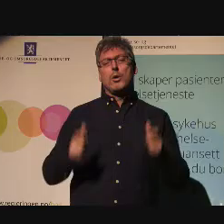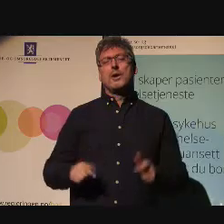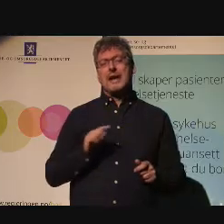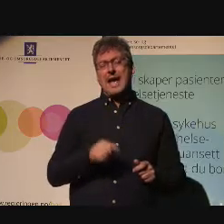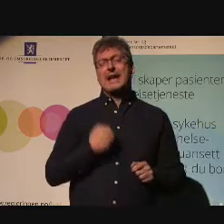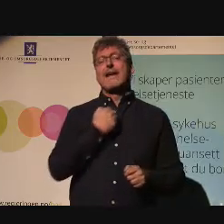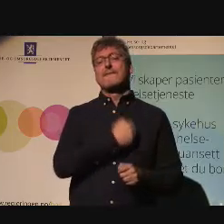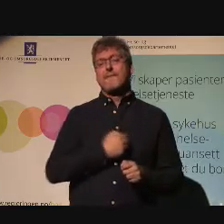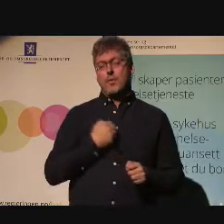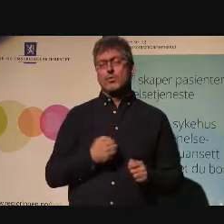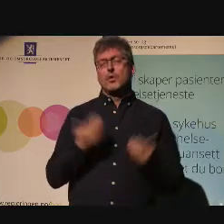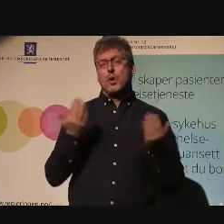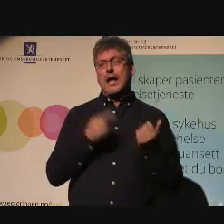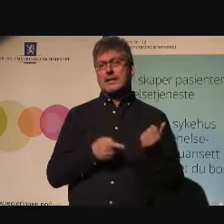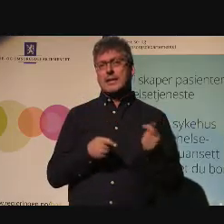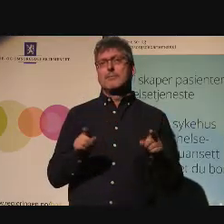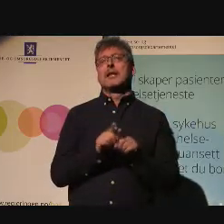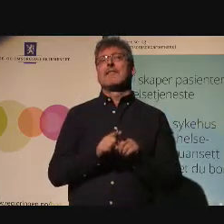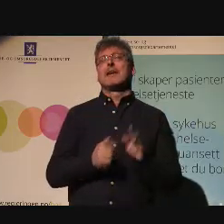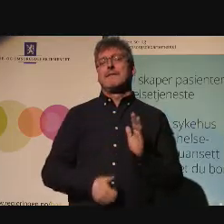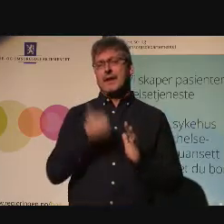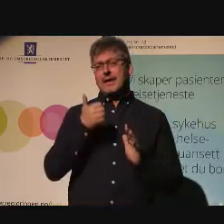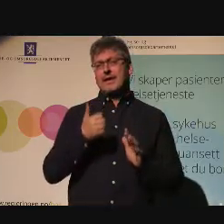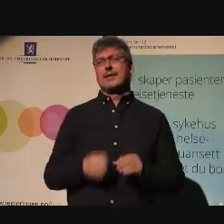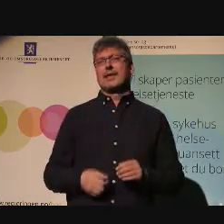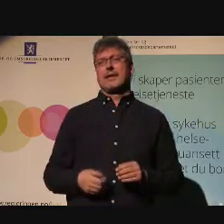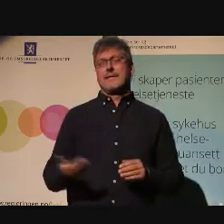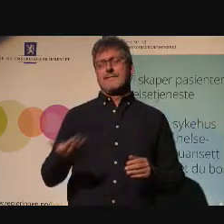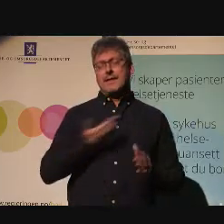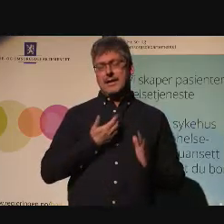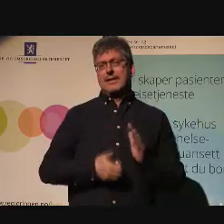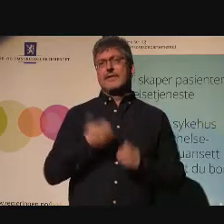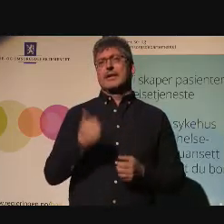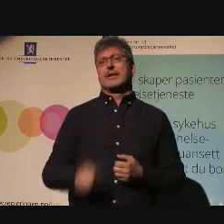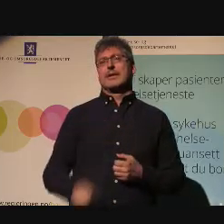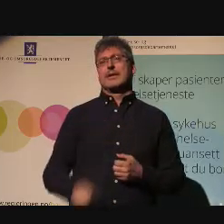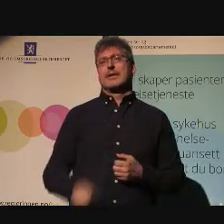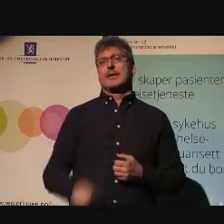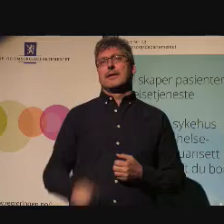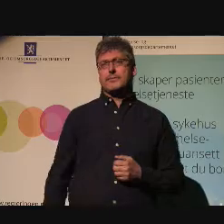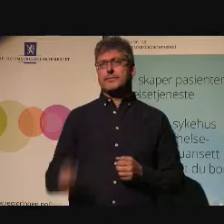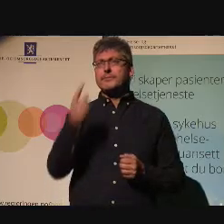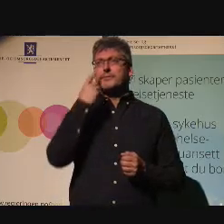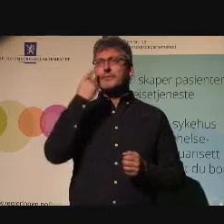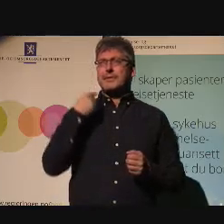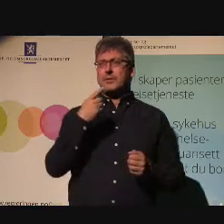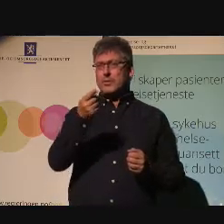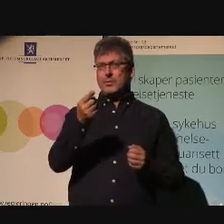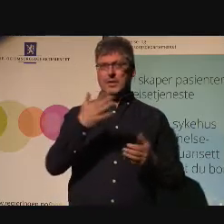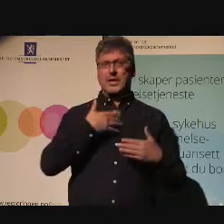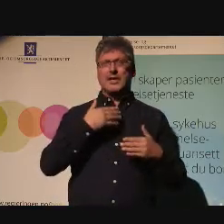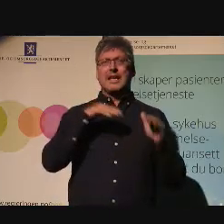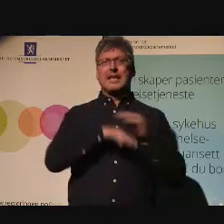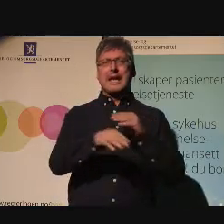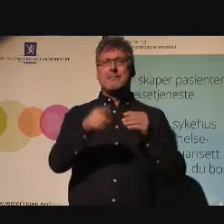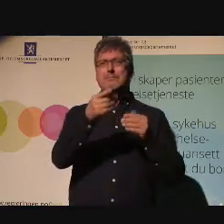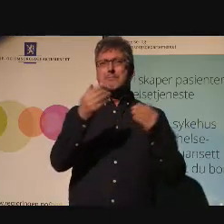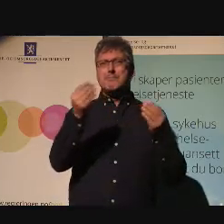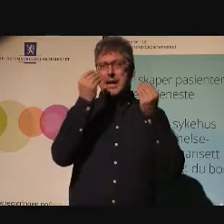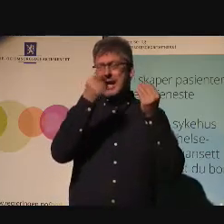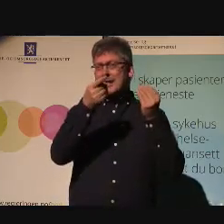er likevel viktig. Veldig viktig. I går så fikk dere en hjemmelekse med å lese en